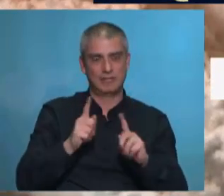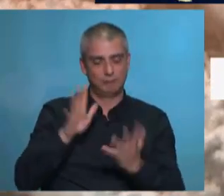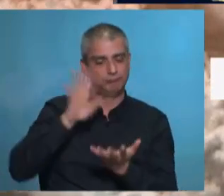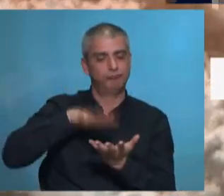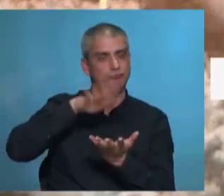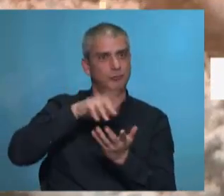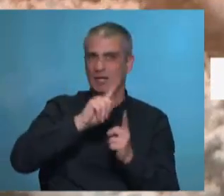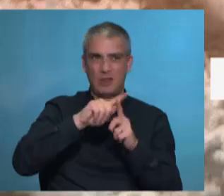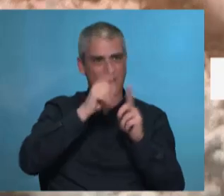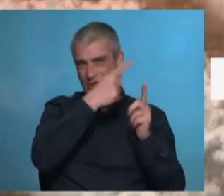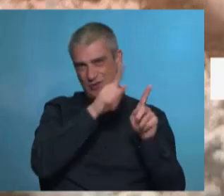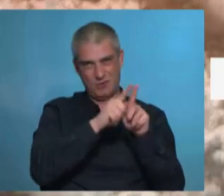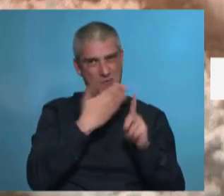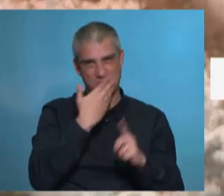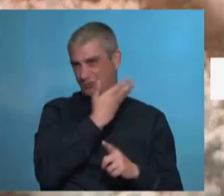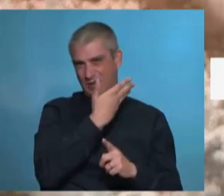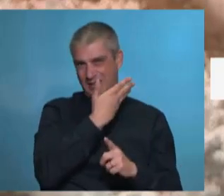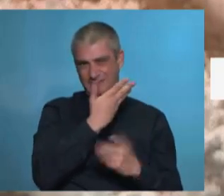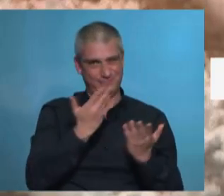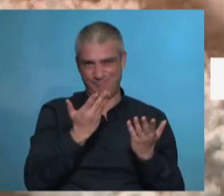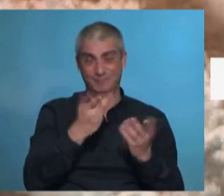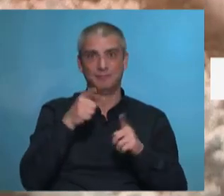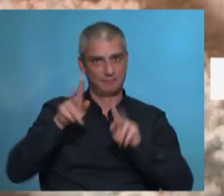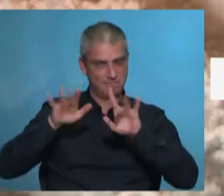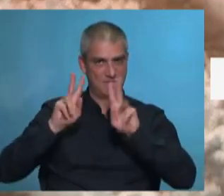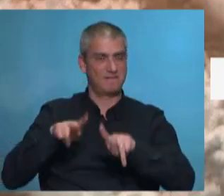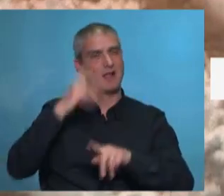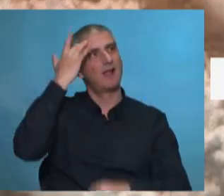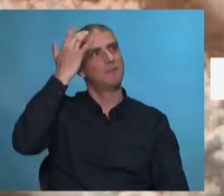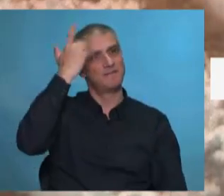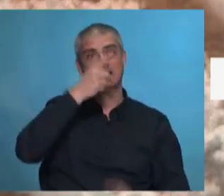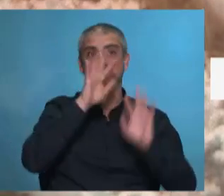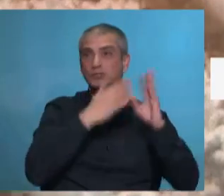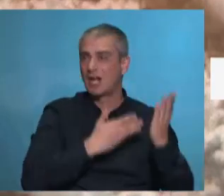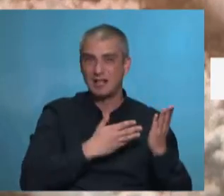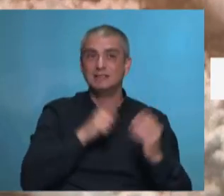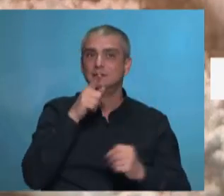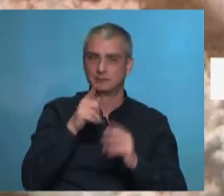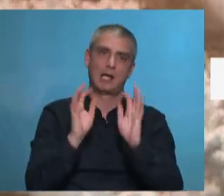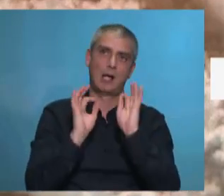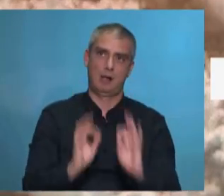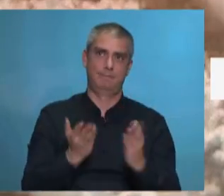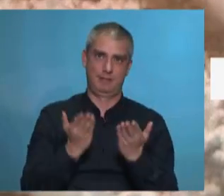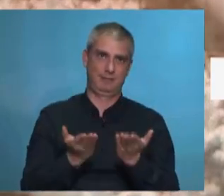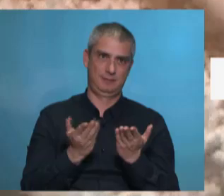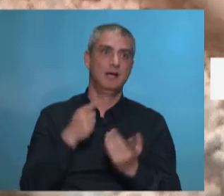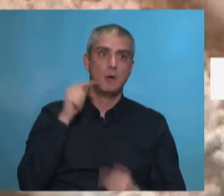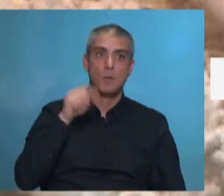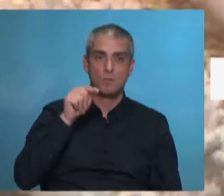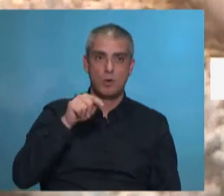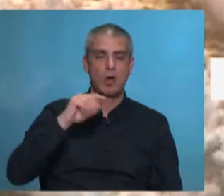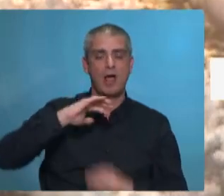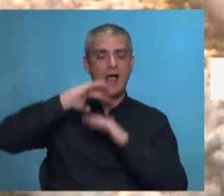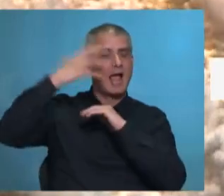זה לא הפתיתים האלה שמדברים עליהם שם בירושלים, כשאתם מפנטזים לכם שלג בבירה. זה הדבר האמיתי, זה כאן במורדות